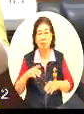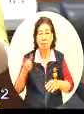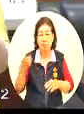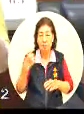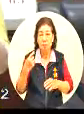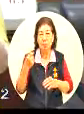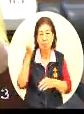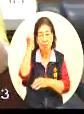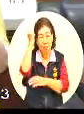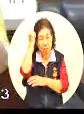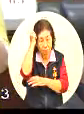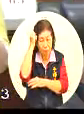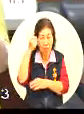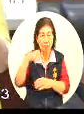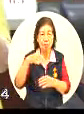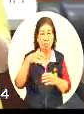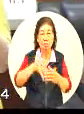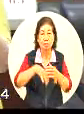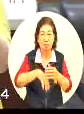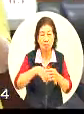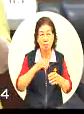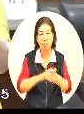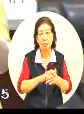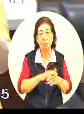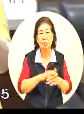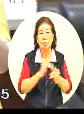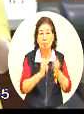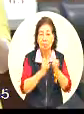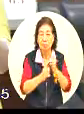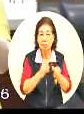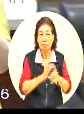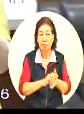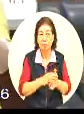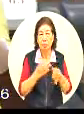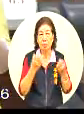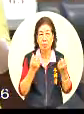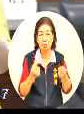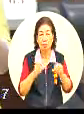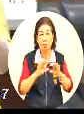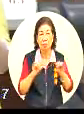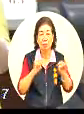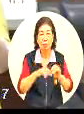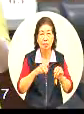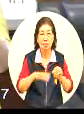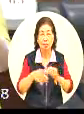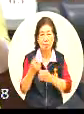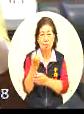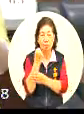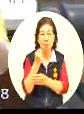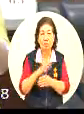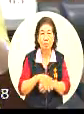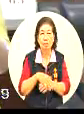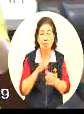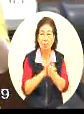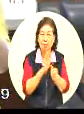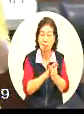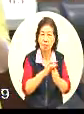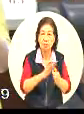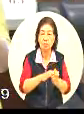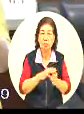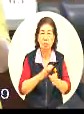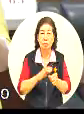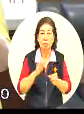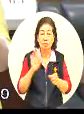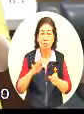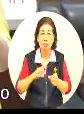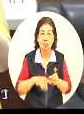者哦，跟他一起合作，让在地的力量哦，可以主导未来这村落的方向。那其